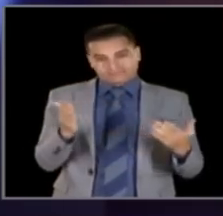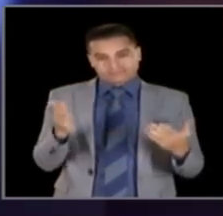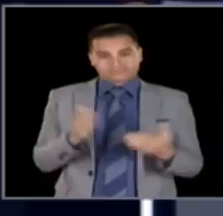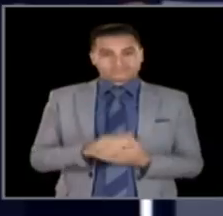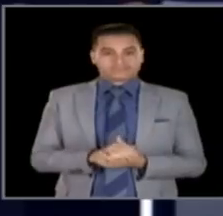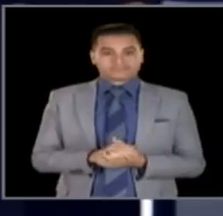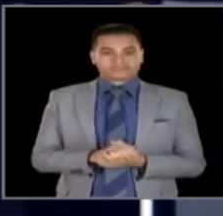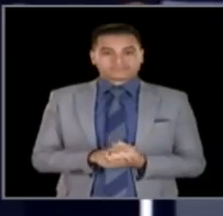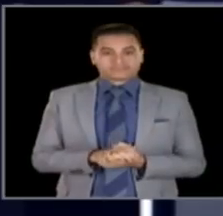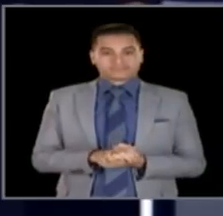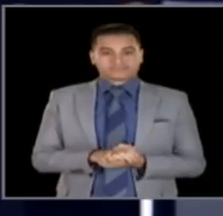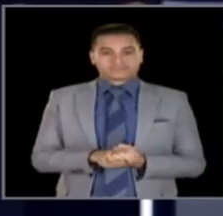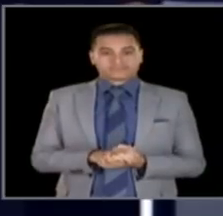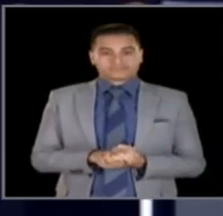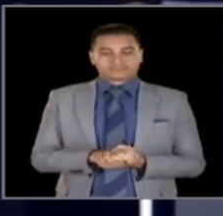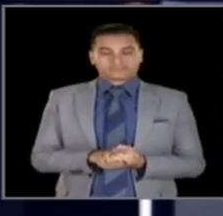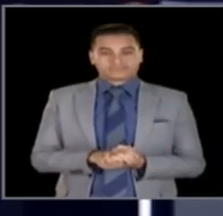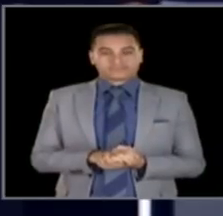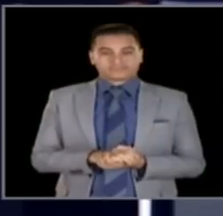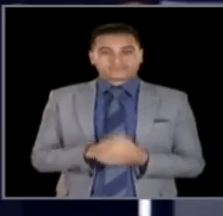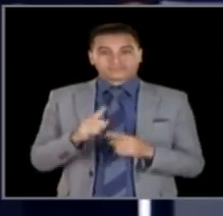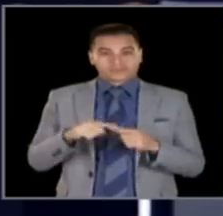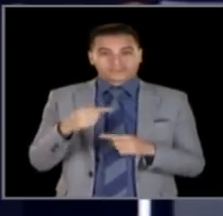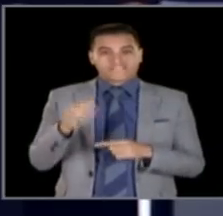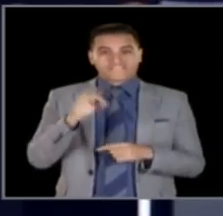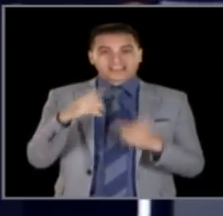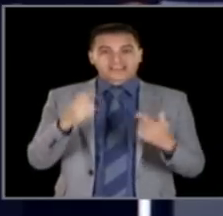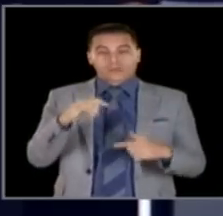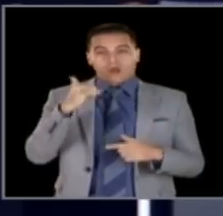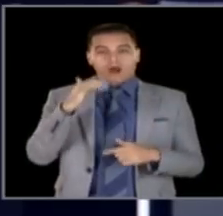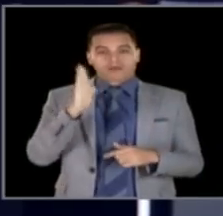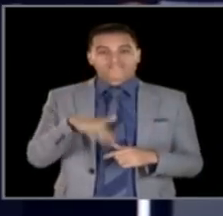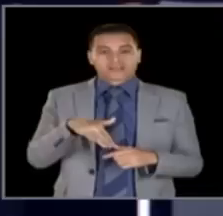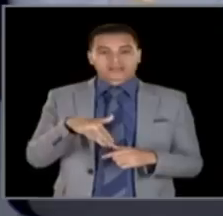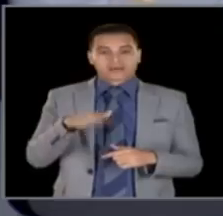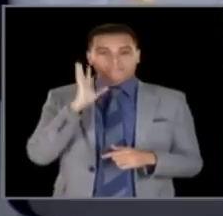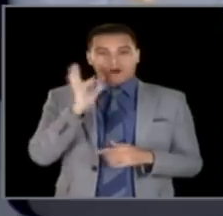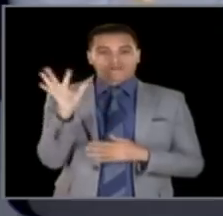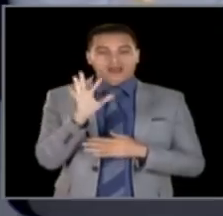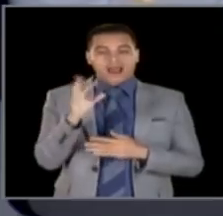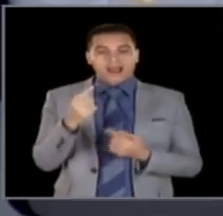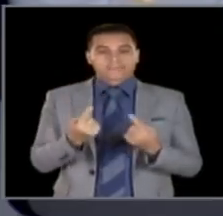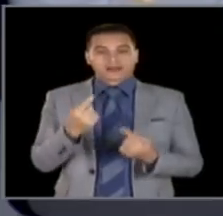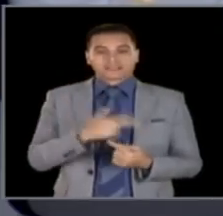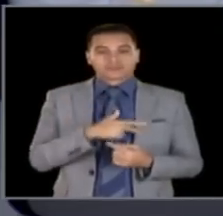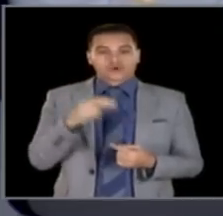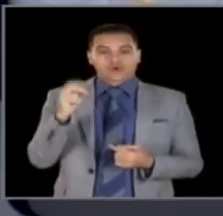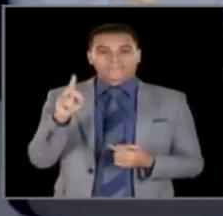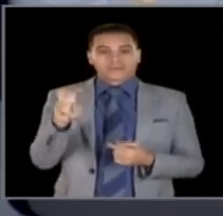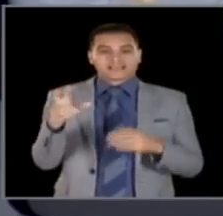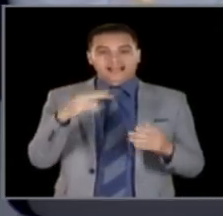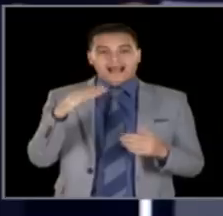تانية. معلش، هادلك. في أي دولة عربية تقع محمية قبة الحسنة في